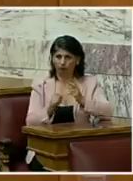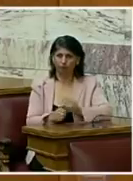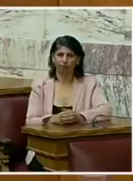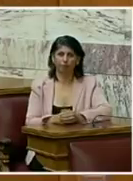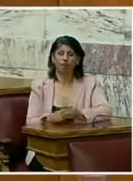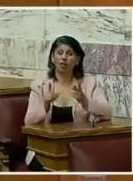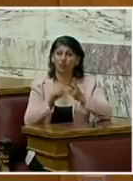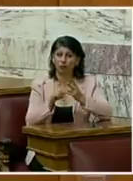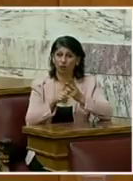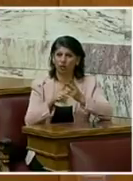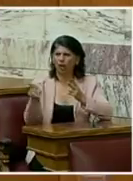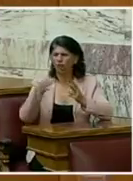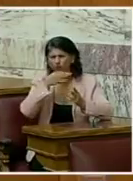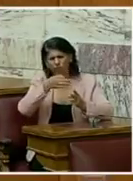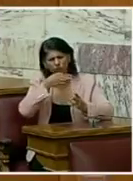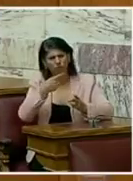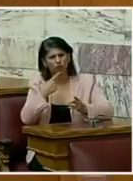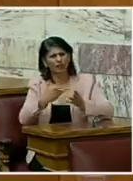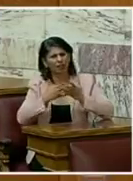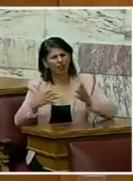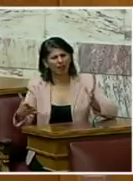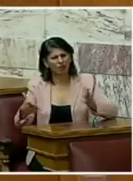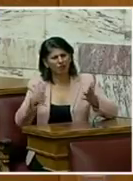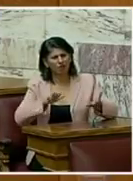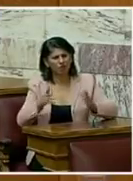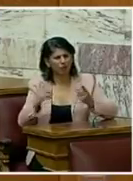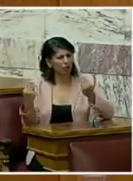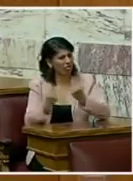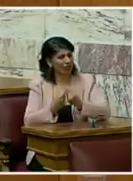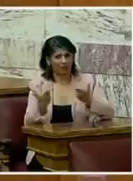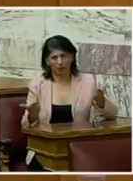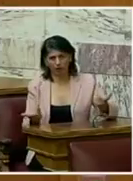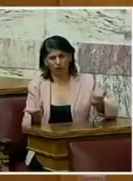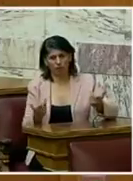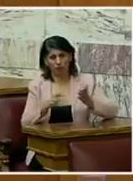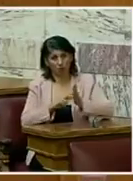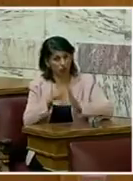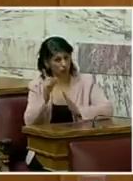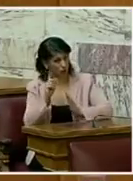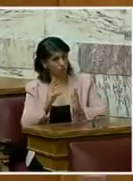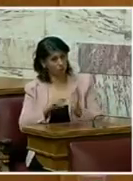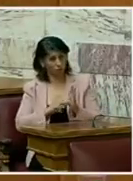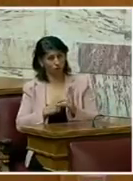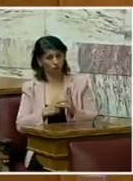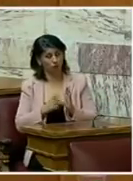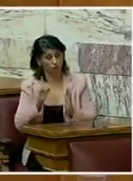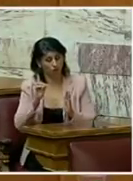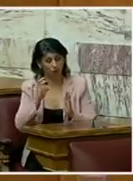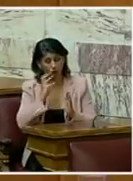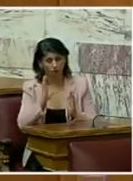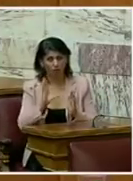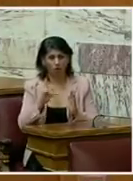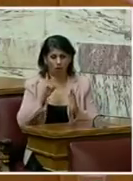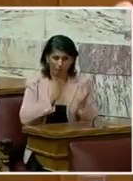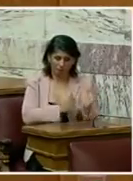Δεύτερον, το αφήγημά σας περιλαμβάνει μια τεράστια αντίφαση. Και προσέξτε, κύριε Βορύδη, αυτό είναι σοβαρό. Λέτε από την έβρια έννοια και πορεία,